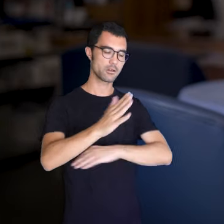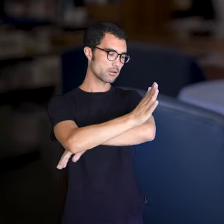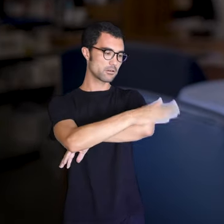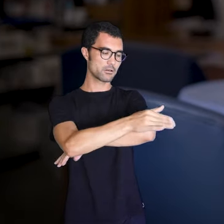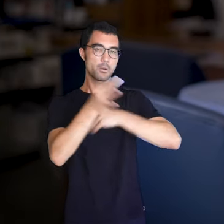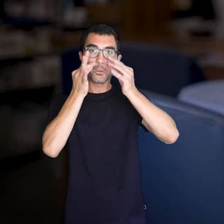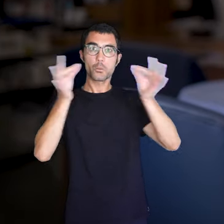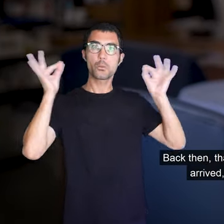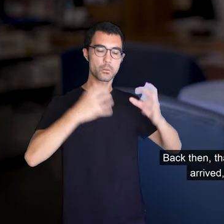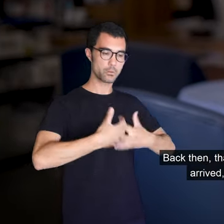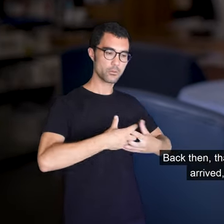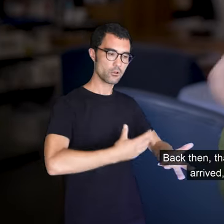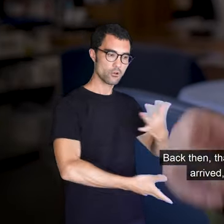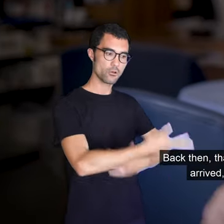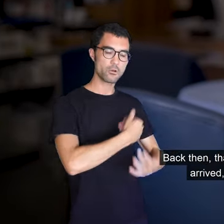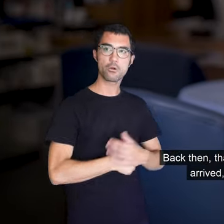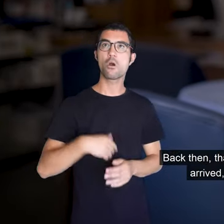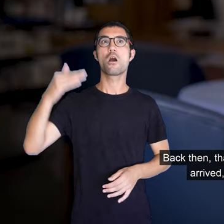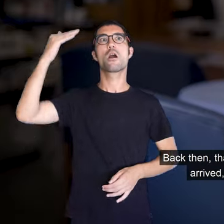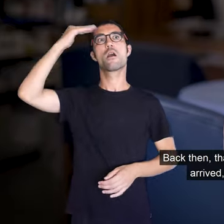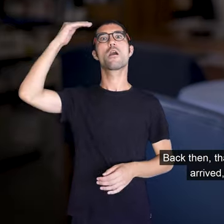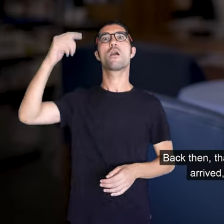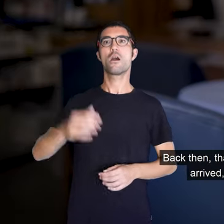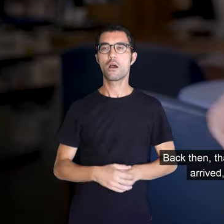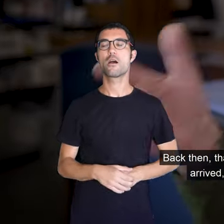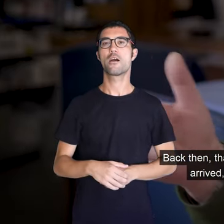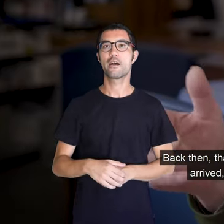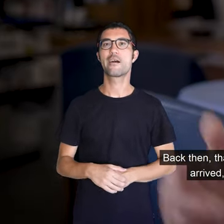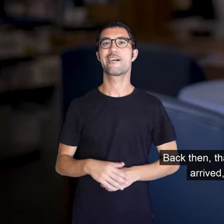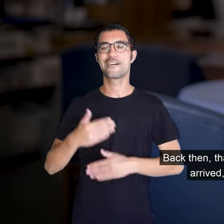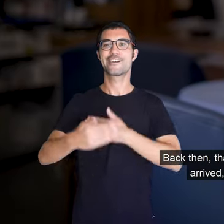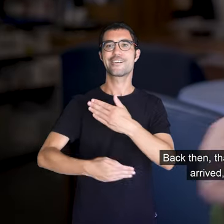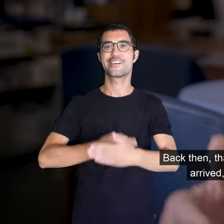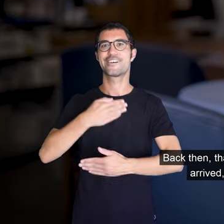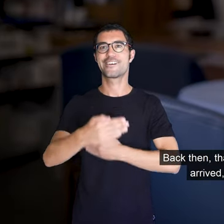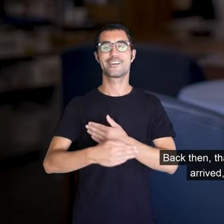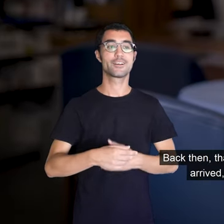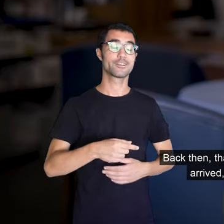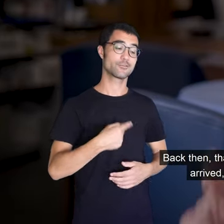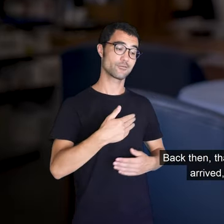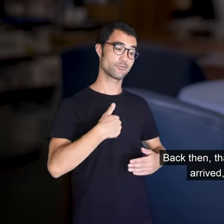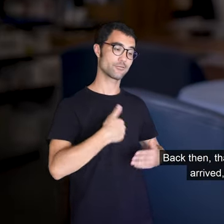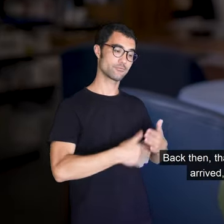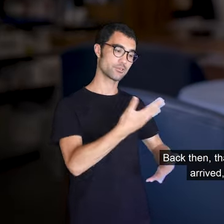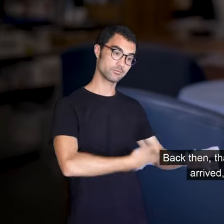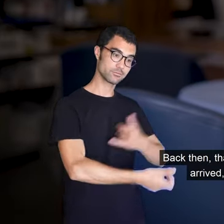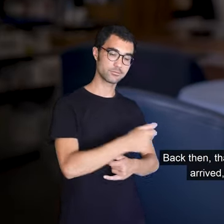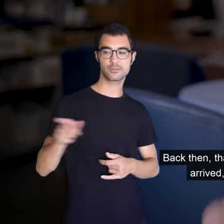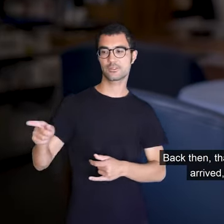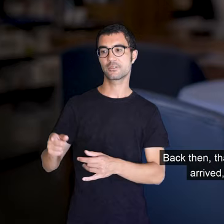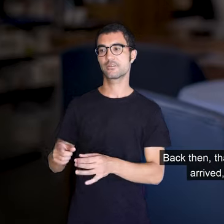I agafar-ho. I llavors ja el que passa, un comença i l'altre acaba. Van venir